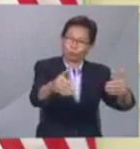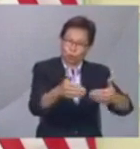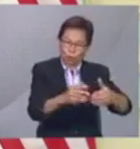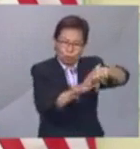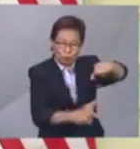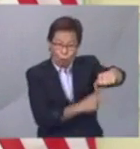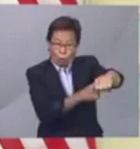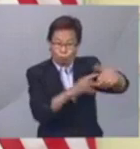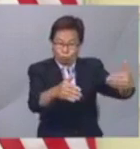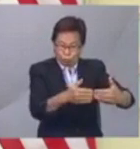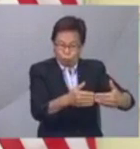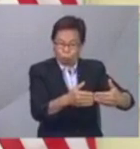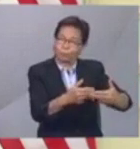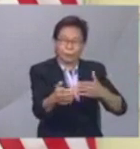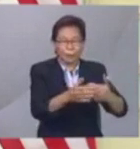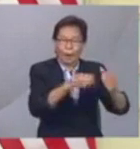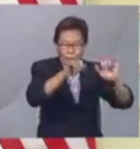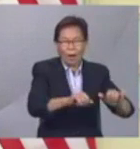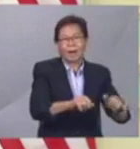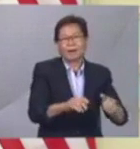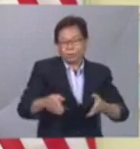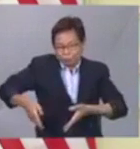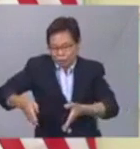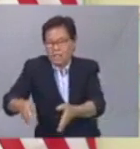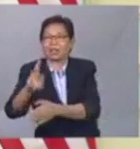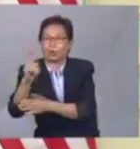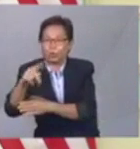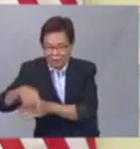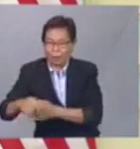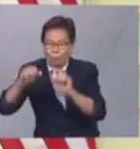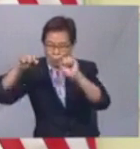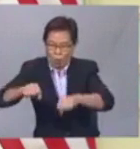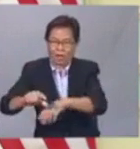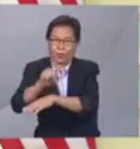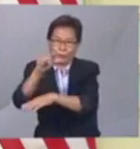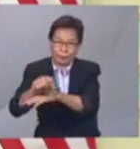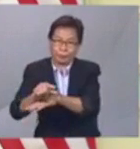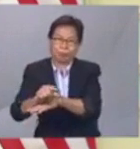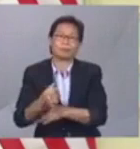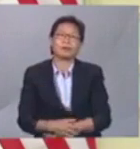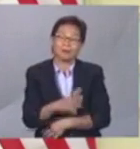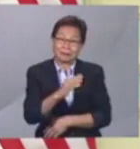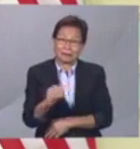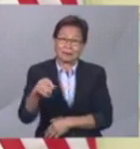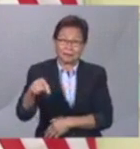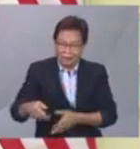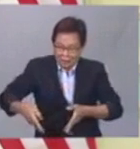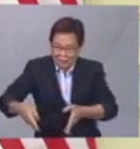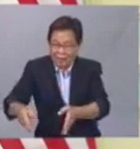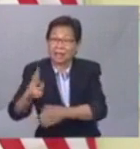Tambak Johor, tetapi mereka masih boleh balik dengan menggunakan link kedua. Dan di situ, di link